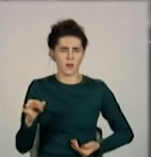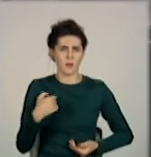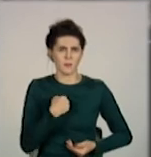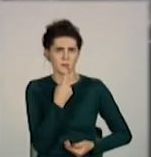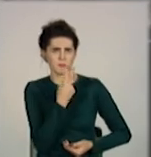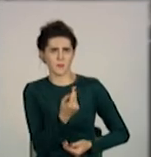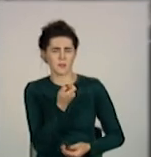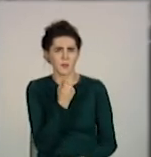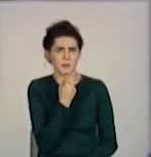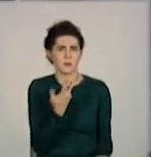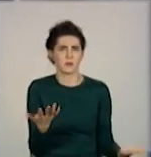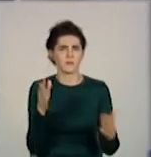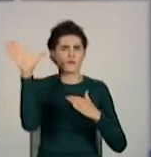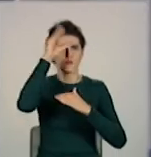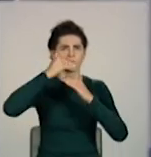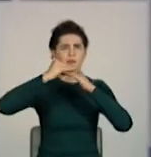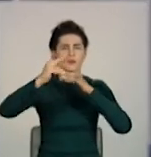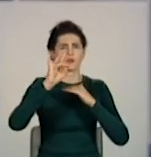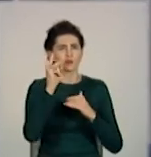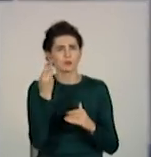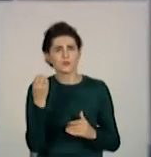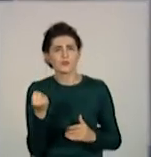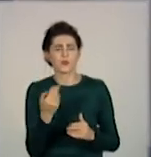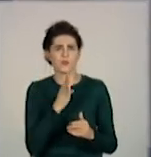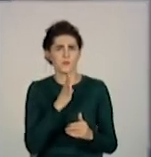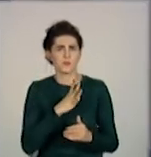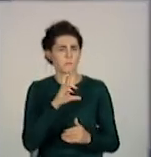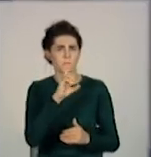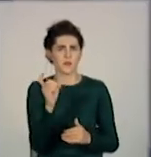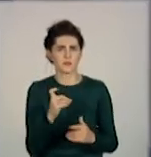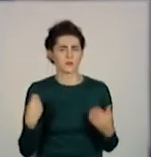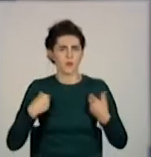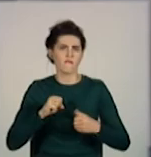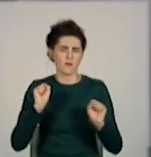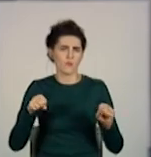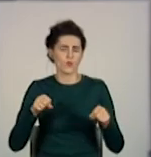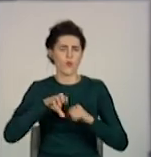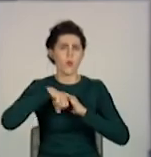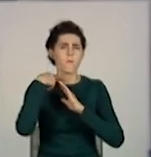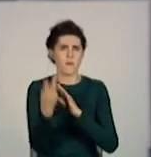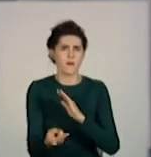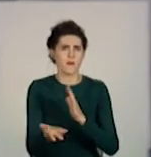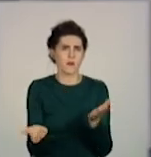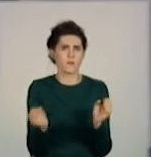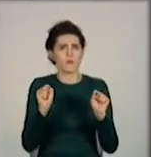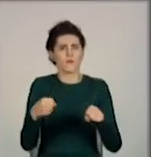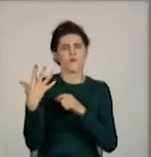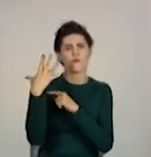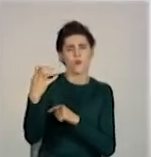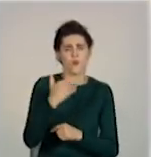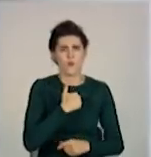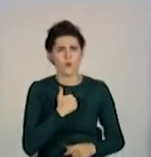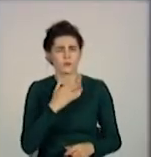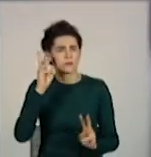ну, криша, всі фоткаються. Дівчинка була без куртки, так що, можливо, впала. Типу, пыталась фоткатися.